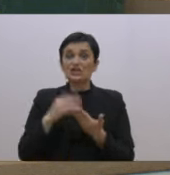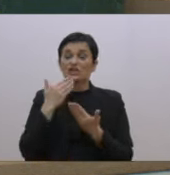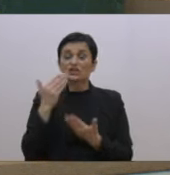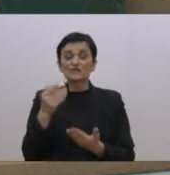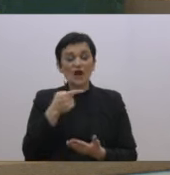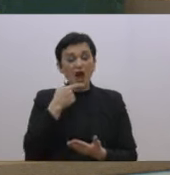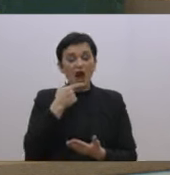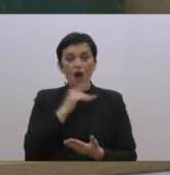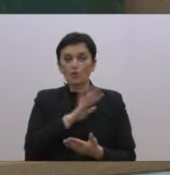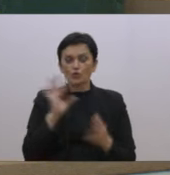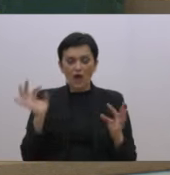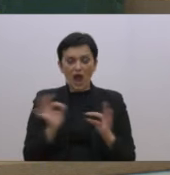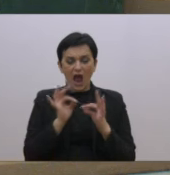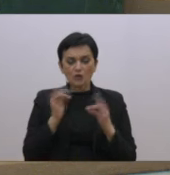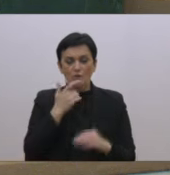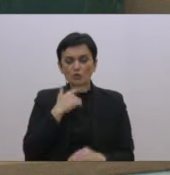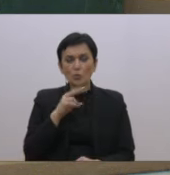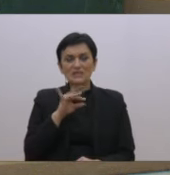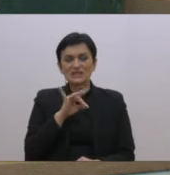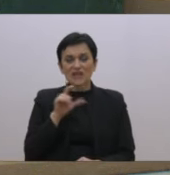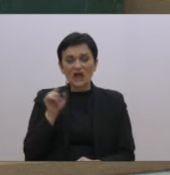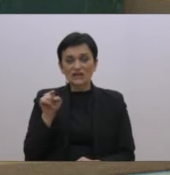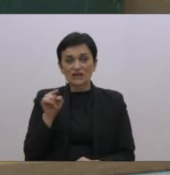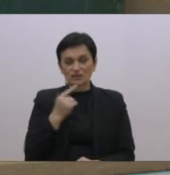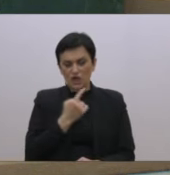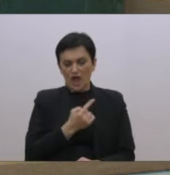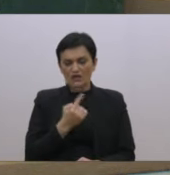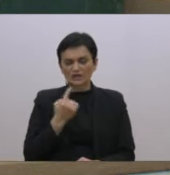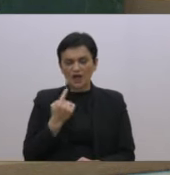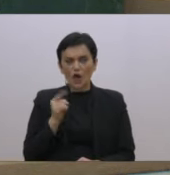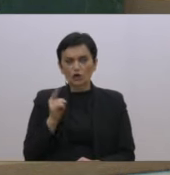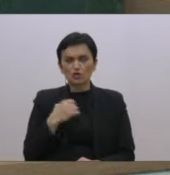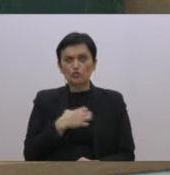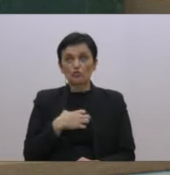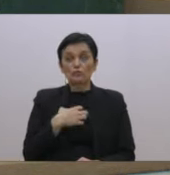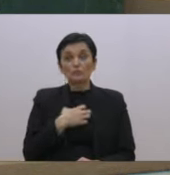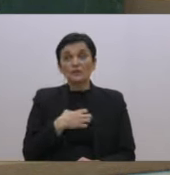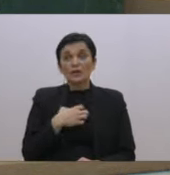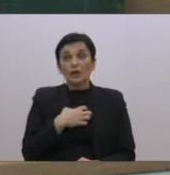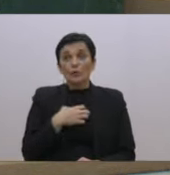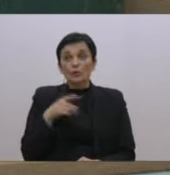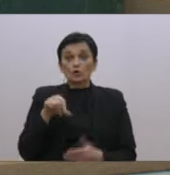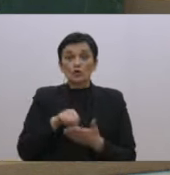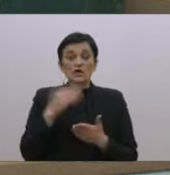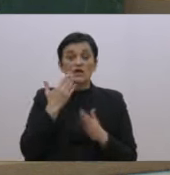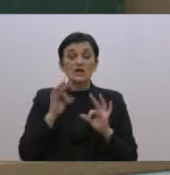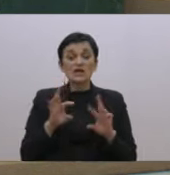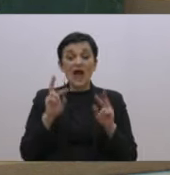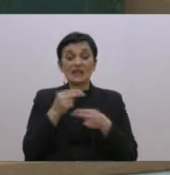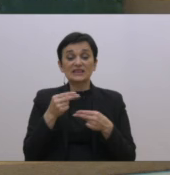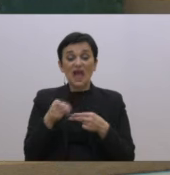უთქვავს არასდროს ბატონ დინარაძეს, მაგალითად, რომელიც ერთ-ერთი ყველაზე მნიშვნელოვანი გამომსვლელი იყო ხოლმე ამ